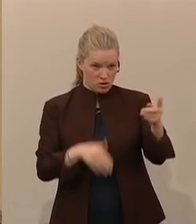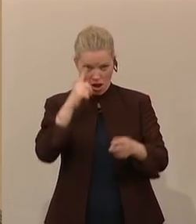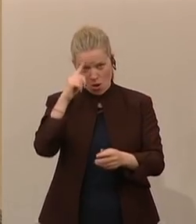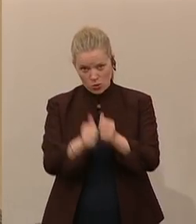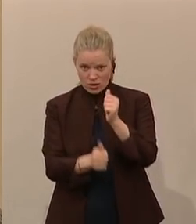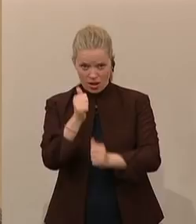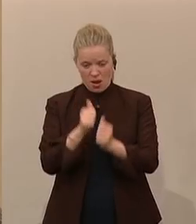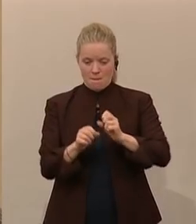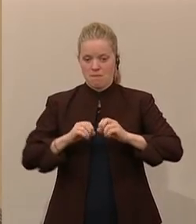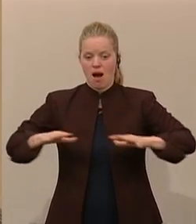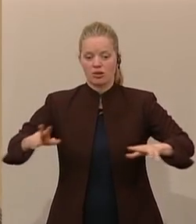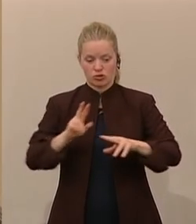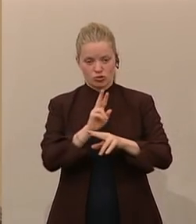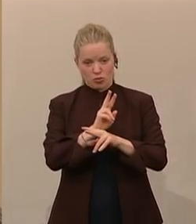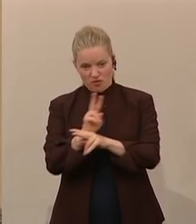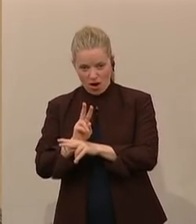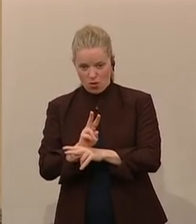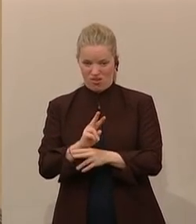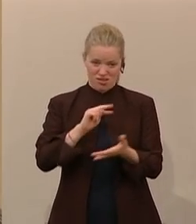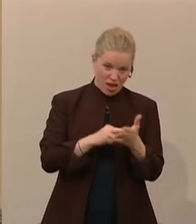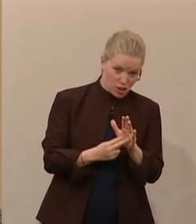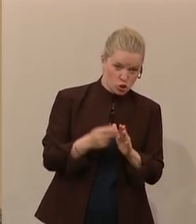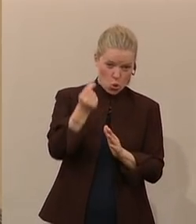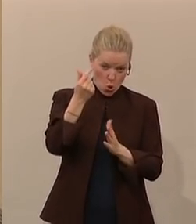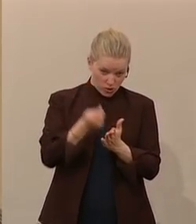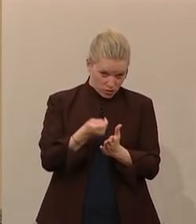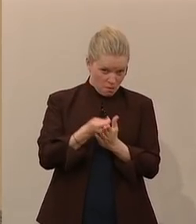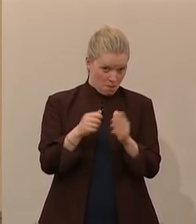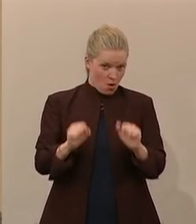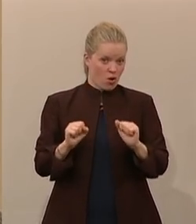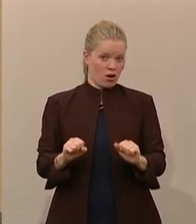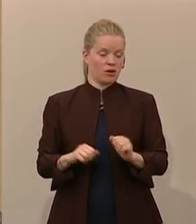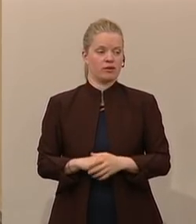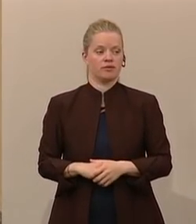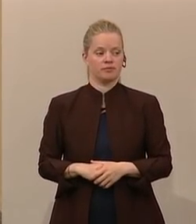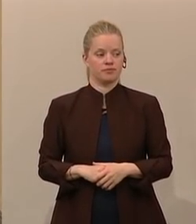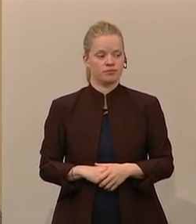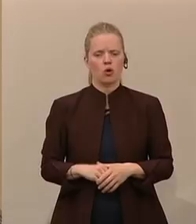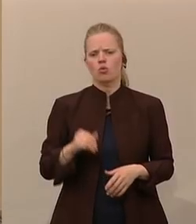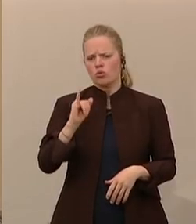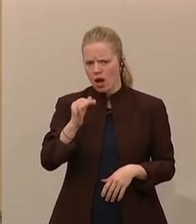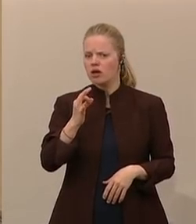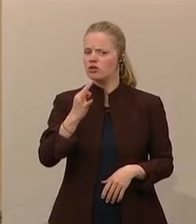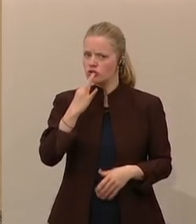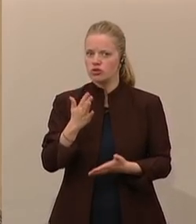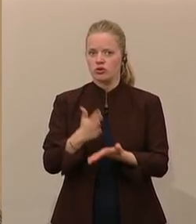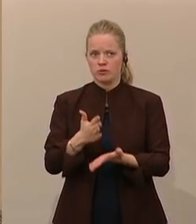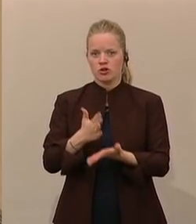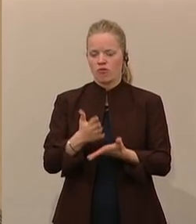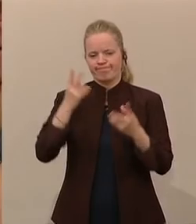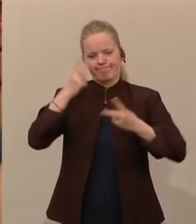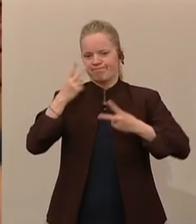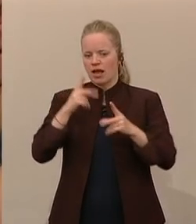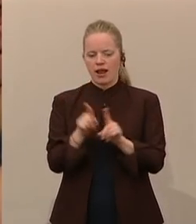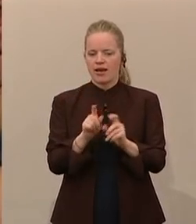hier eine Massenüberwachung überhaupt technisch und vor allem von den Kosten her möglich ist. Und ja, es stimmt, natürlich. Es ist wie